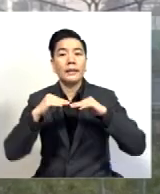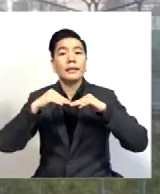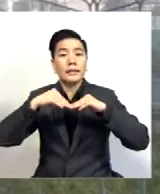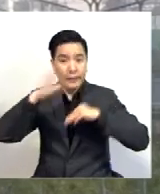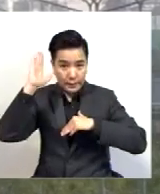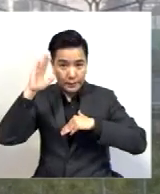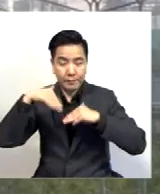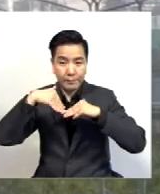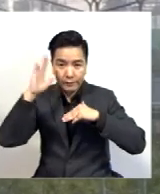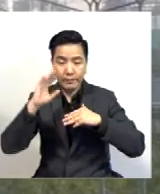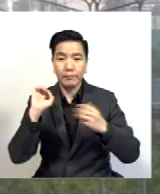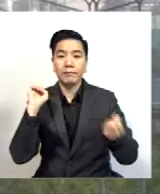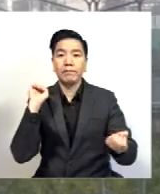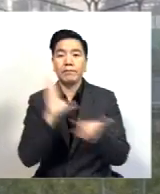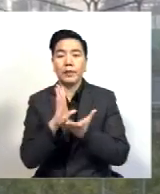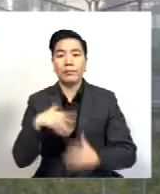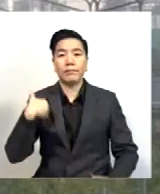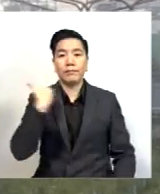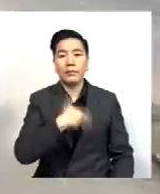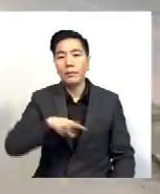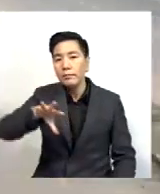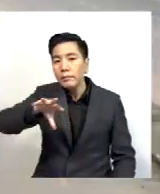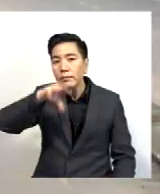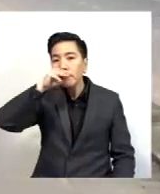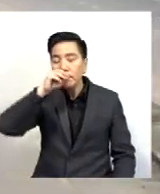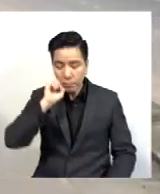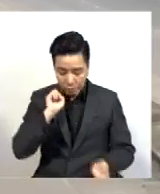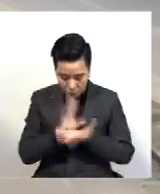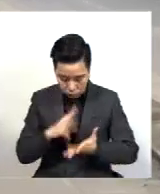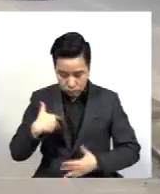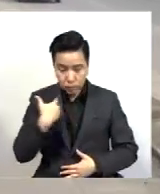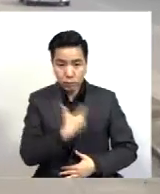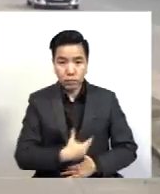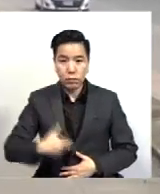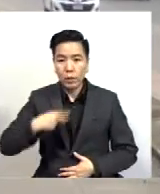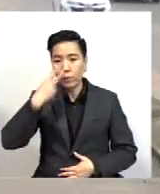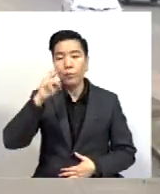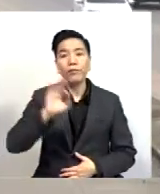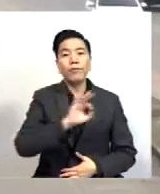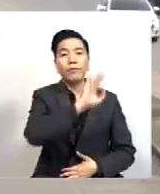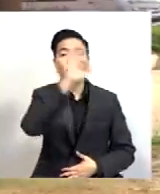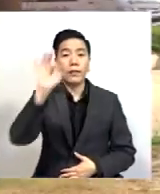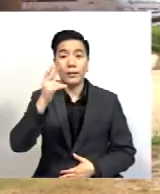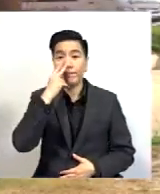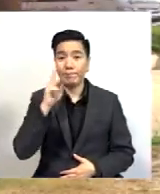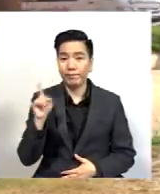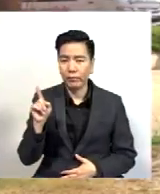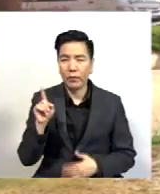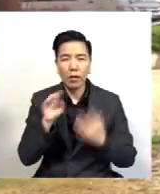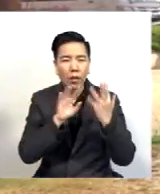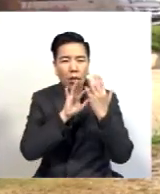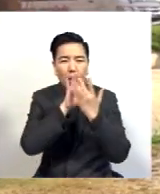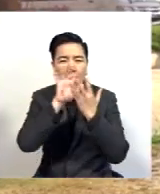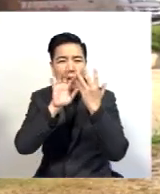ค่ามาตรฐานเริ่มส่งผลกระทบกับสุขภาพของประชาชนดูจากสภาพท้องฟ้าก็ได้นะคะแบบนี้คือขมุก